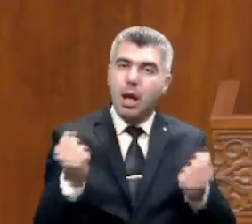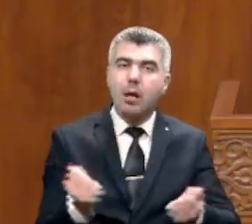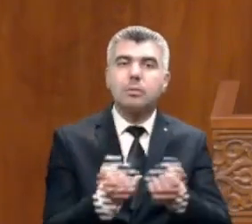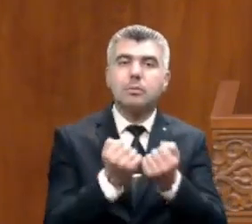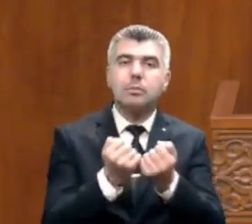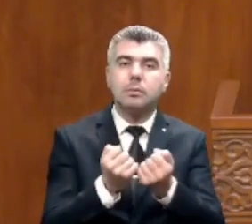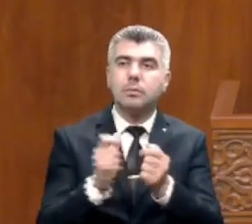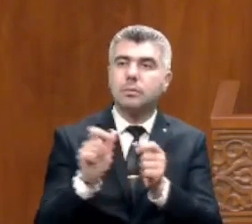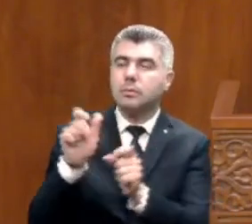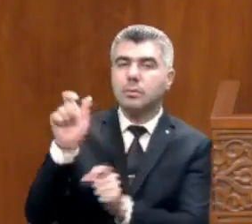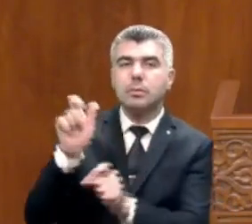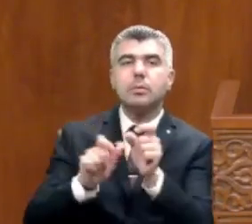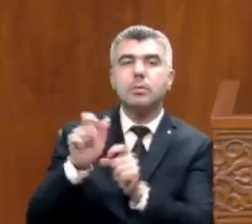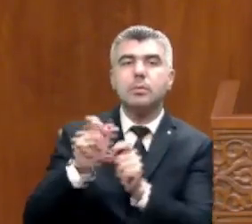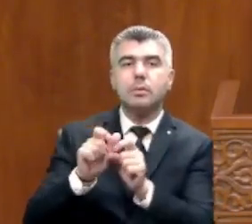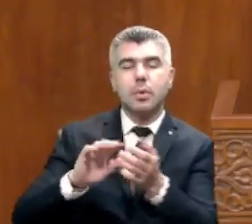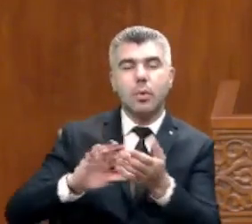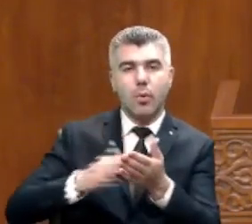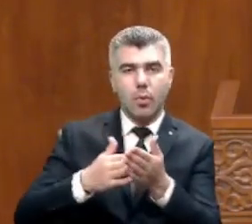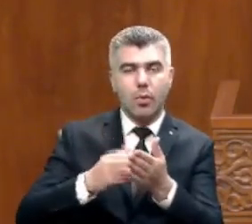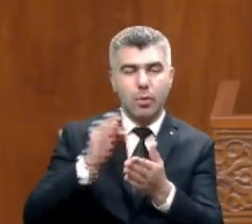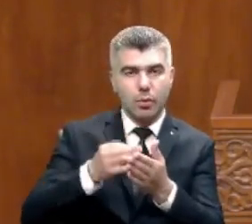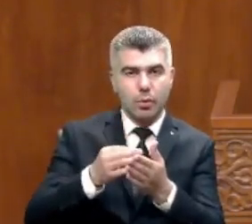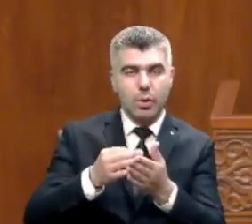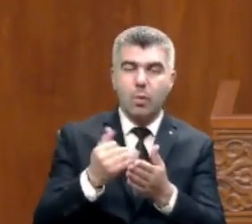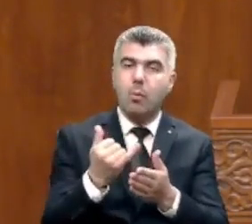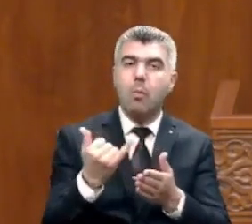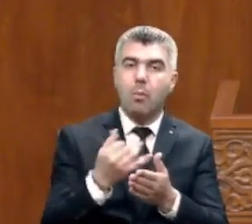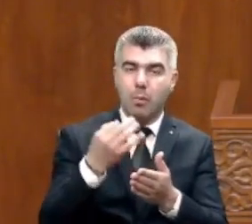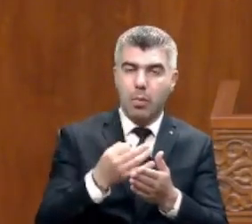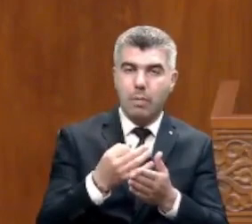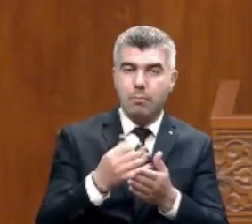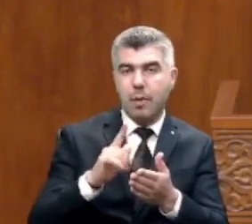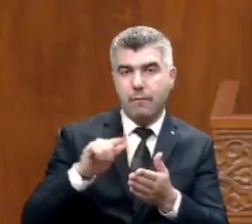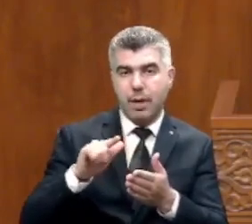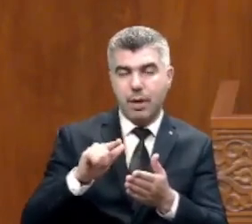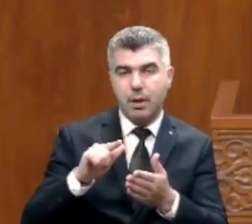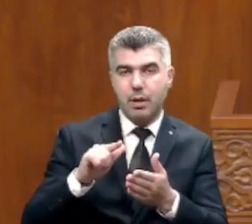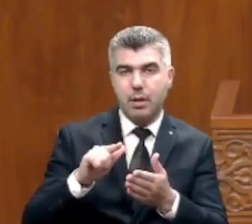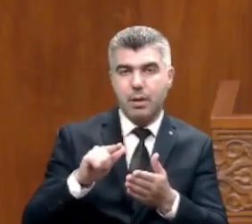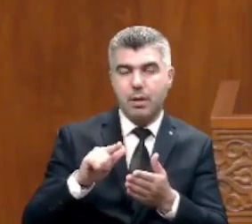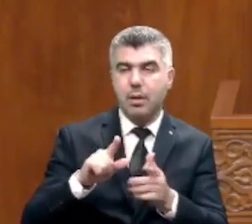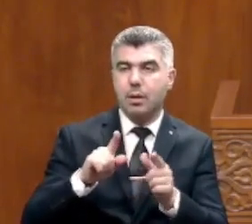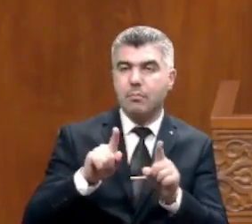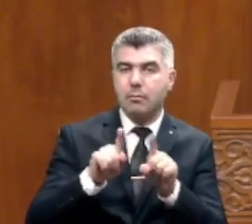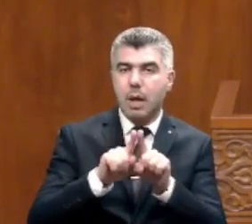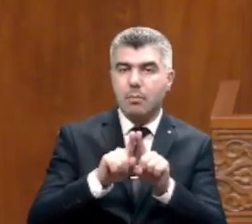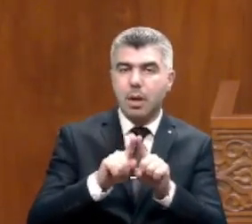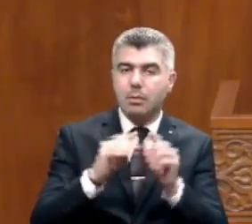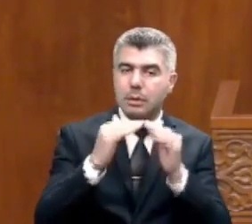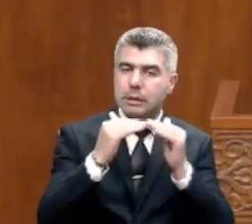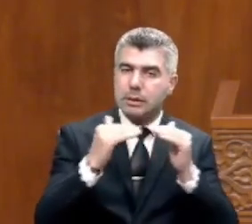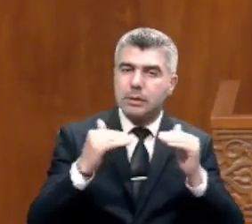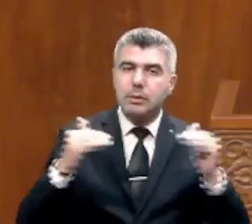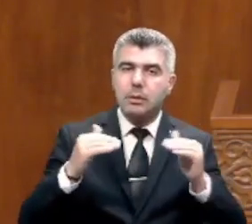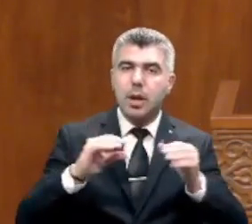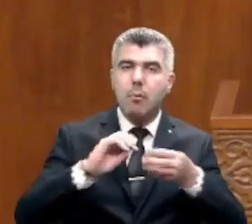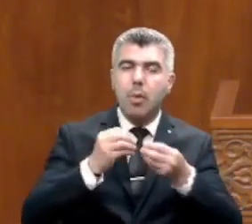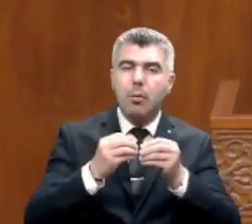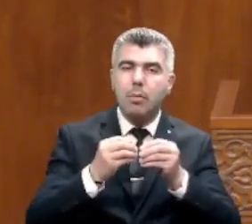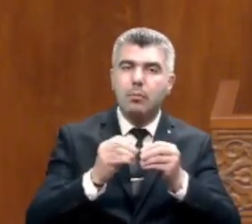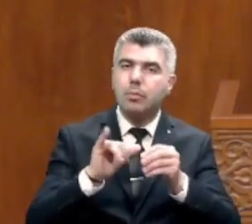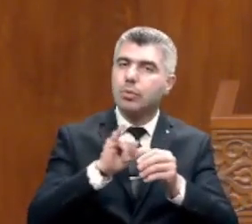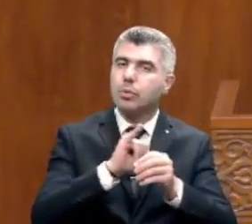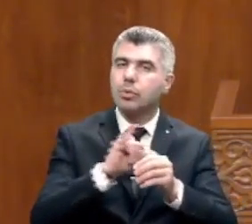راس المال البشري وت وبالتالي ضمان الامن والاستقرار الاجتماعي